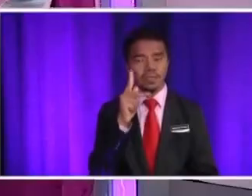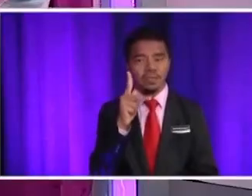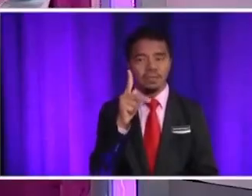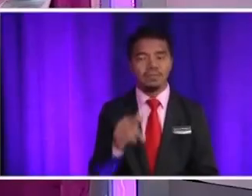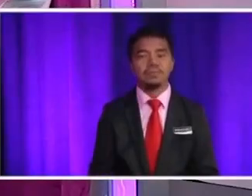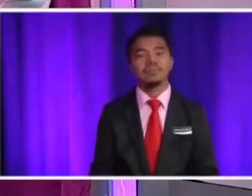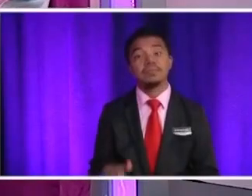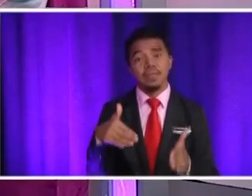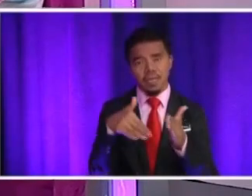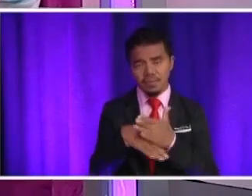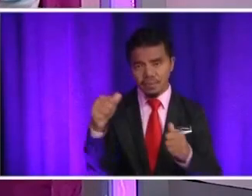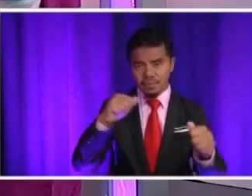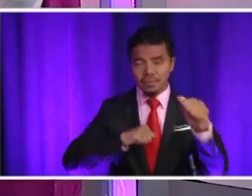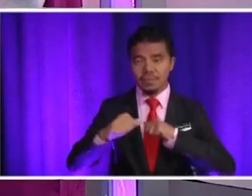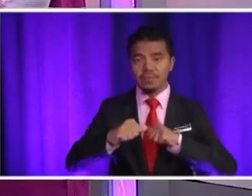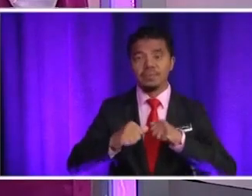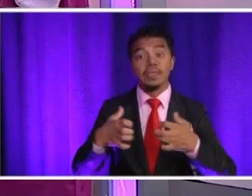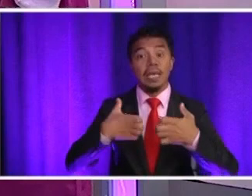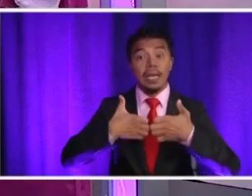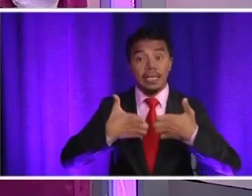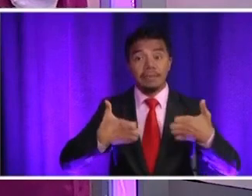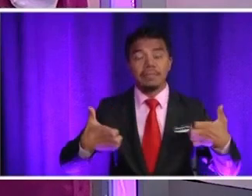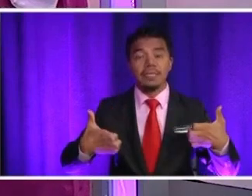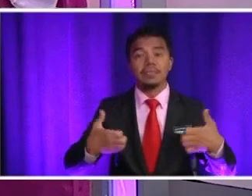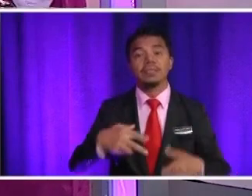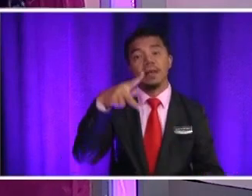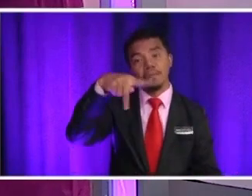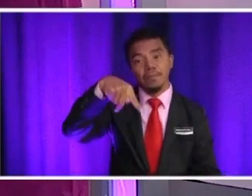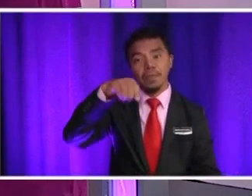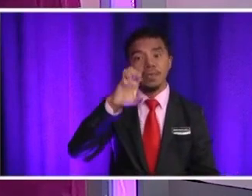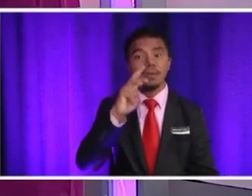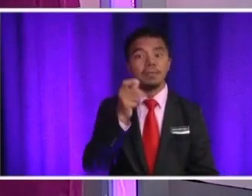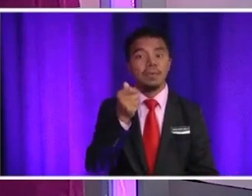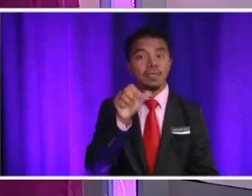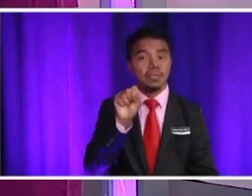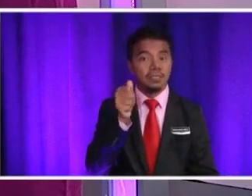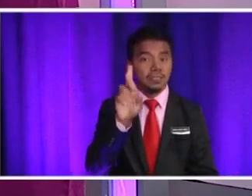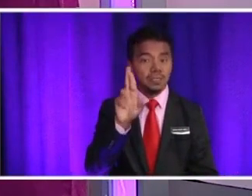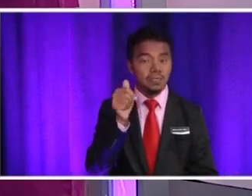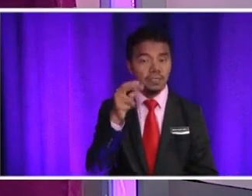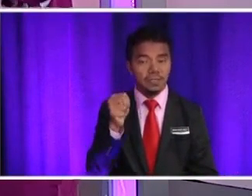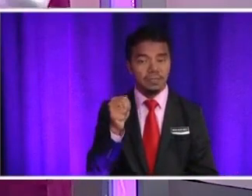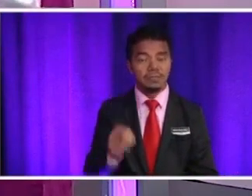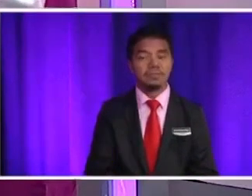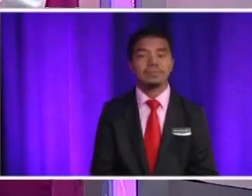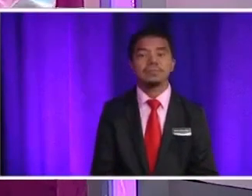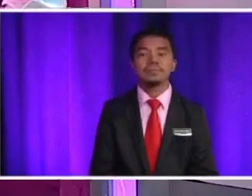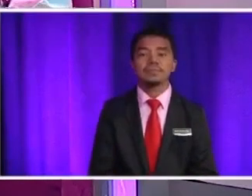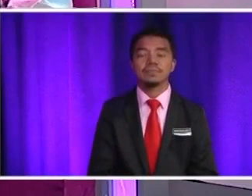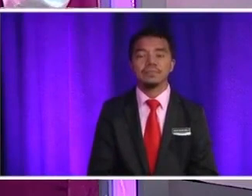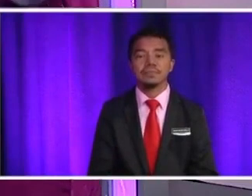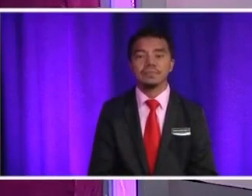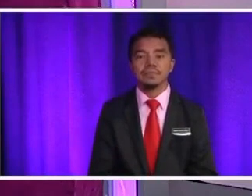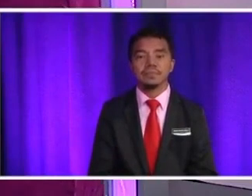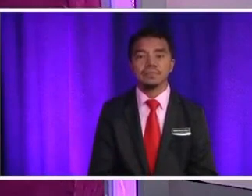ini, dalam elemen pemasaran, apa yang murid kena ingat, faham dan boleh huraikan